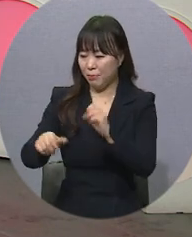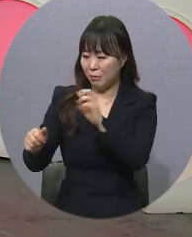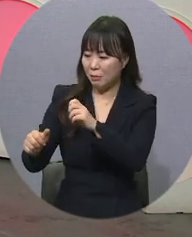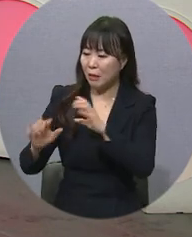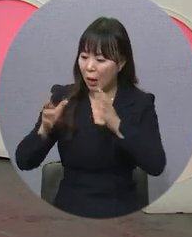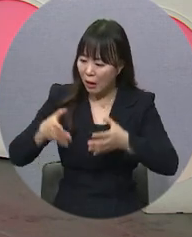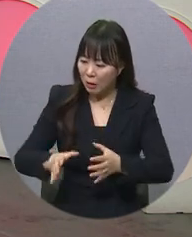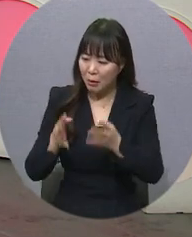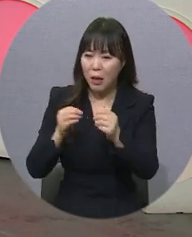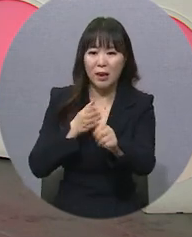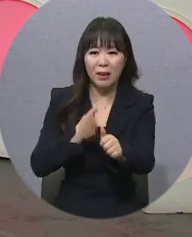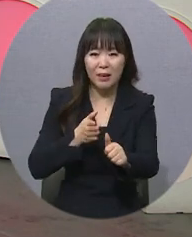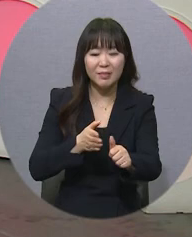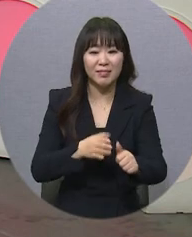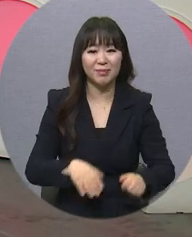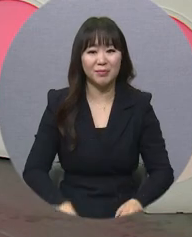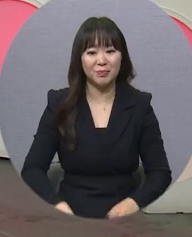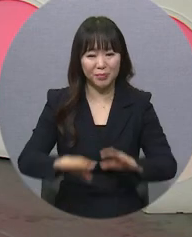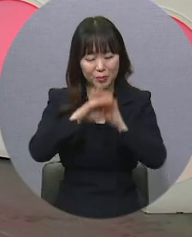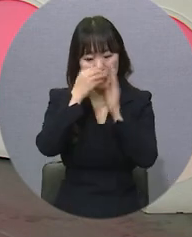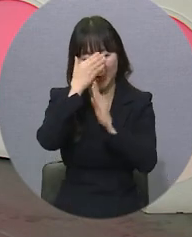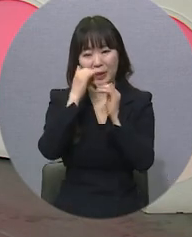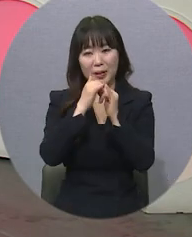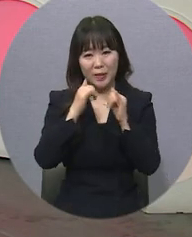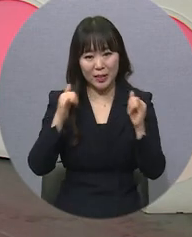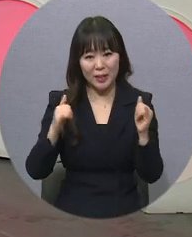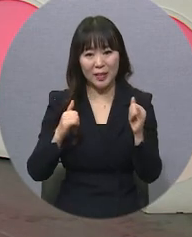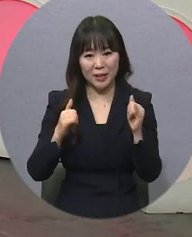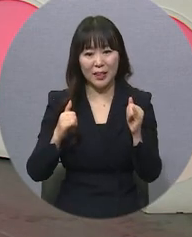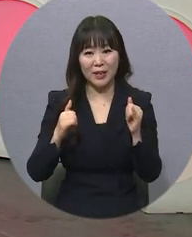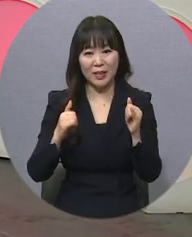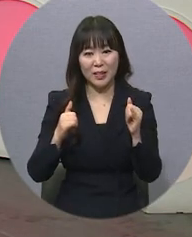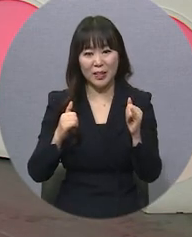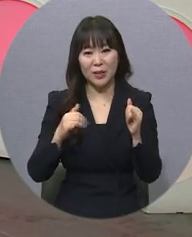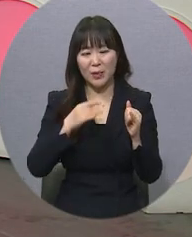아기들 많이 낳으라고. 자, 우리 모두 젊으신 분들 위기적으로 살지 맙시다. 네.